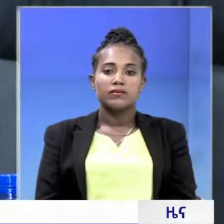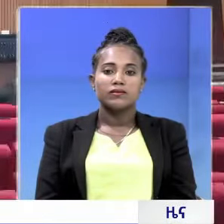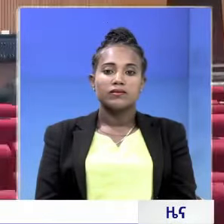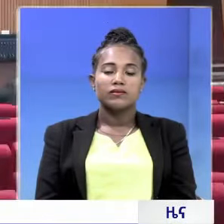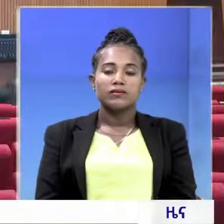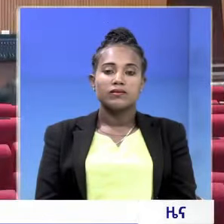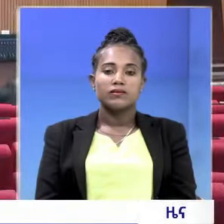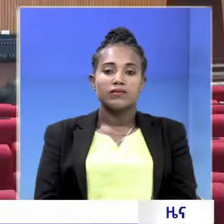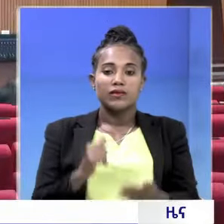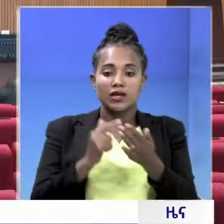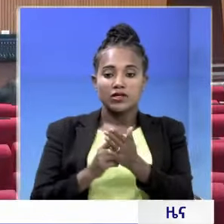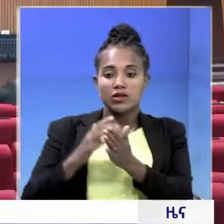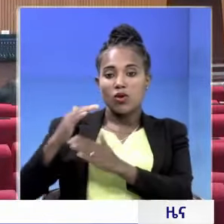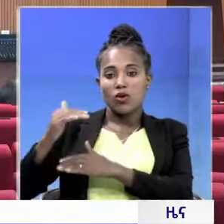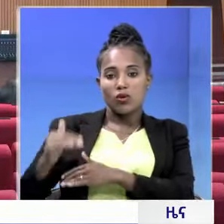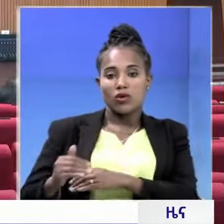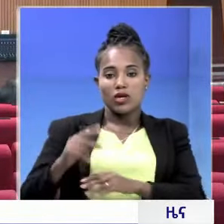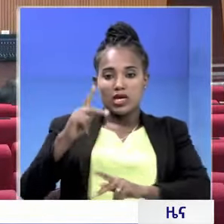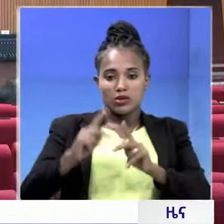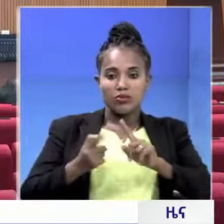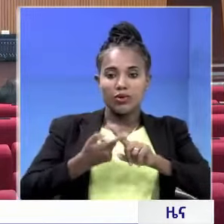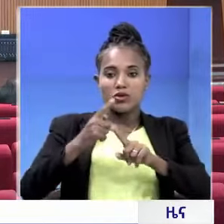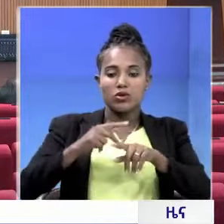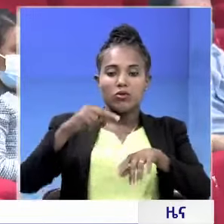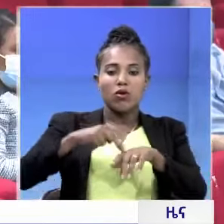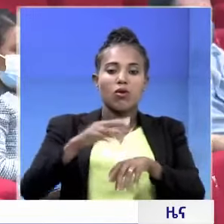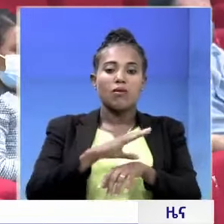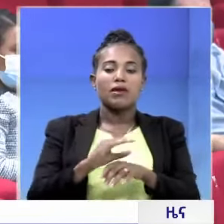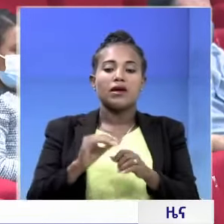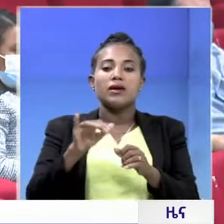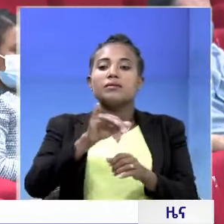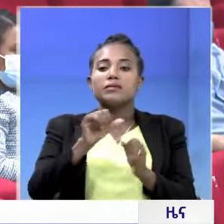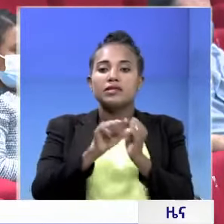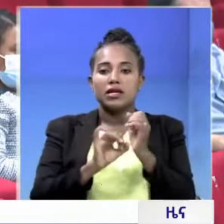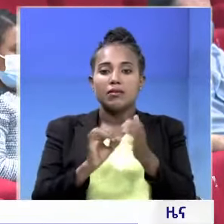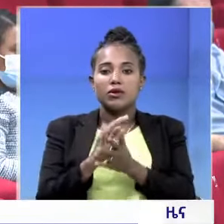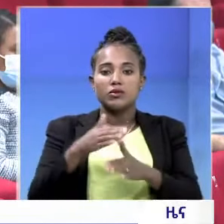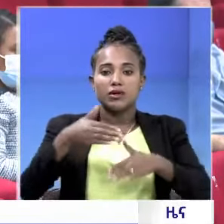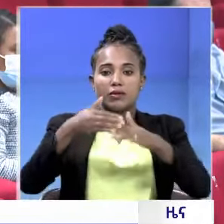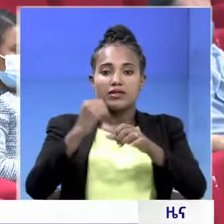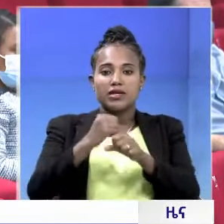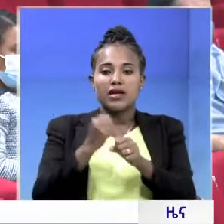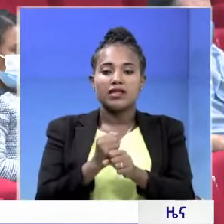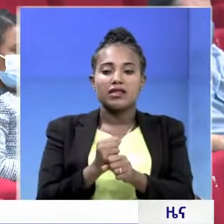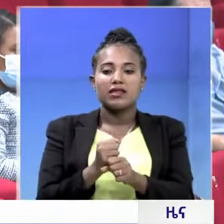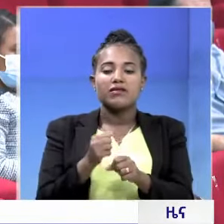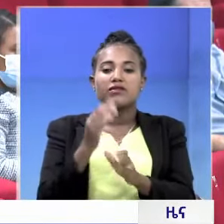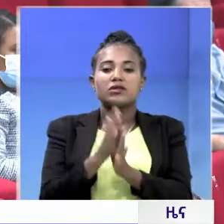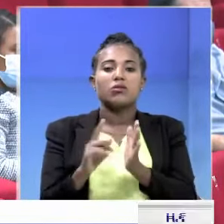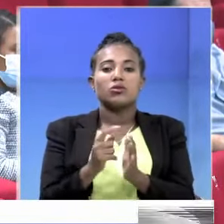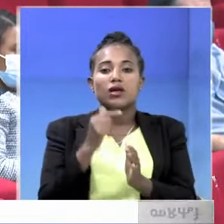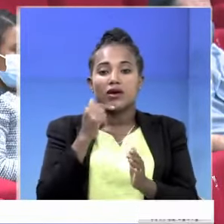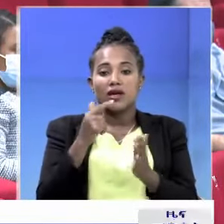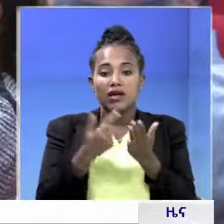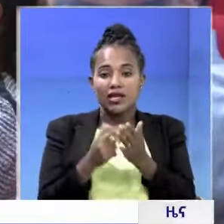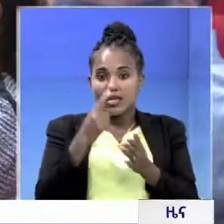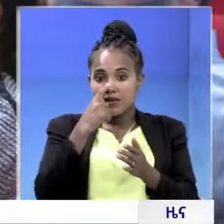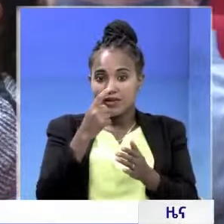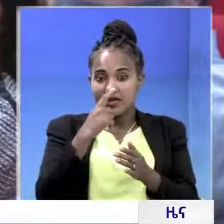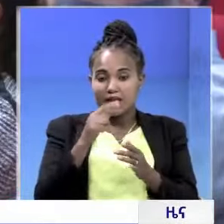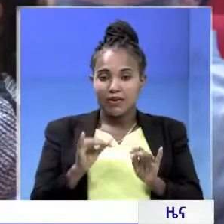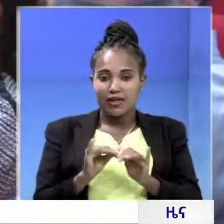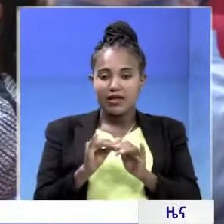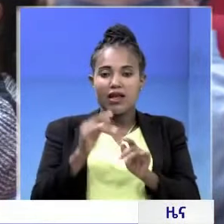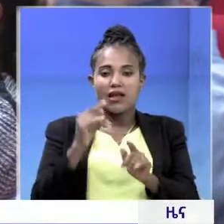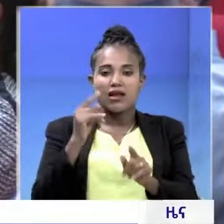our status. ከዚህ ጎን ለጎንም ህዝቡን መልሶ የማቋቋምና መሰረተ ልማቶችን የመገንባት ስራዎች እየተካሄዱ መሆኑን ጠቁመው ይህም ተሞክሮ